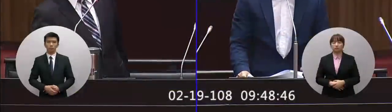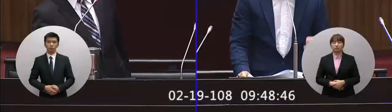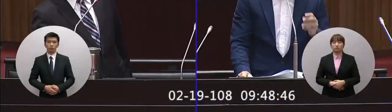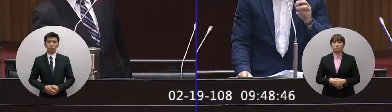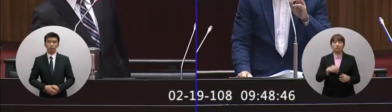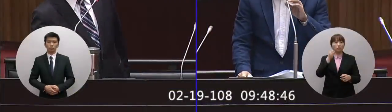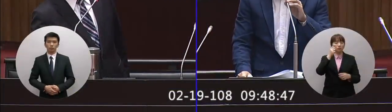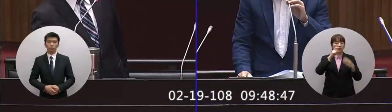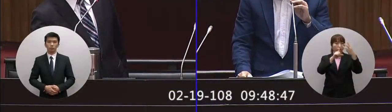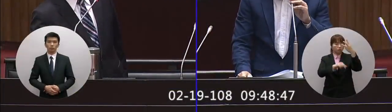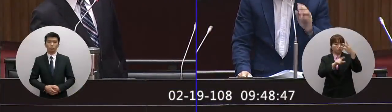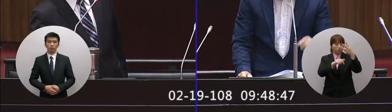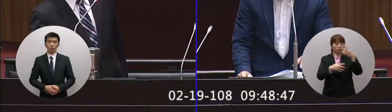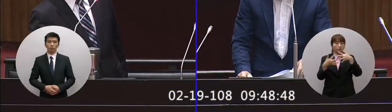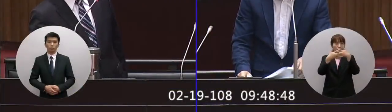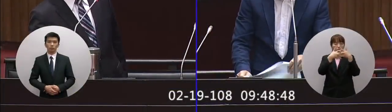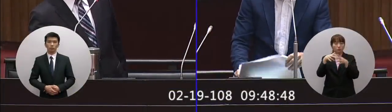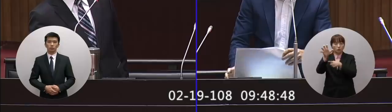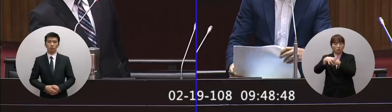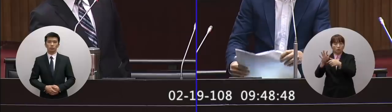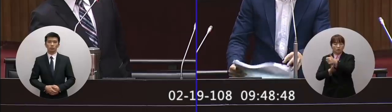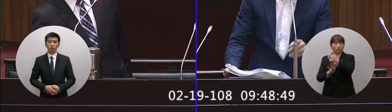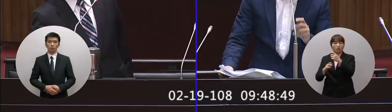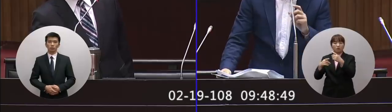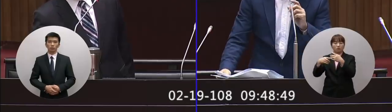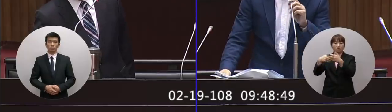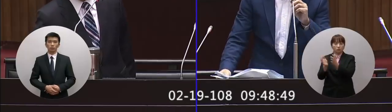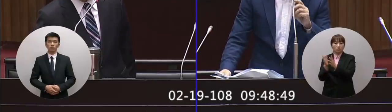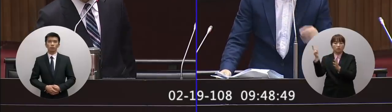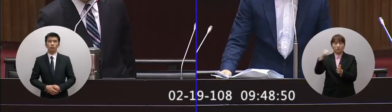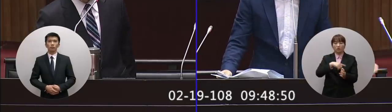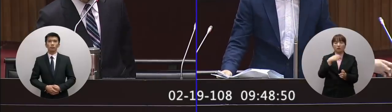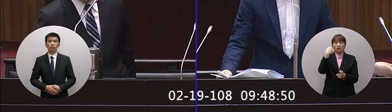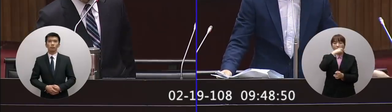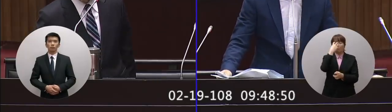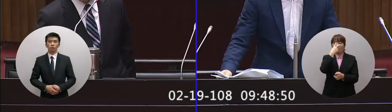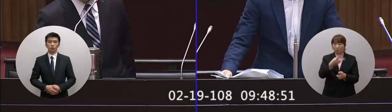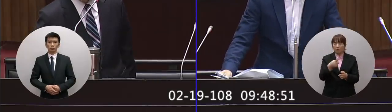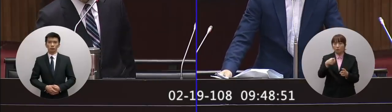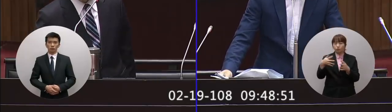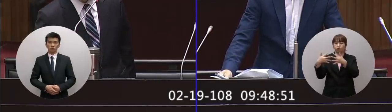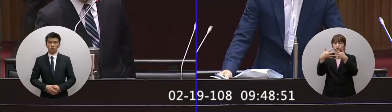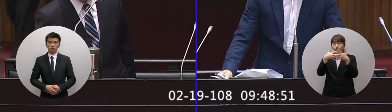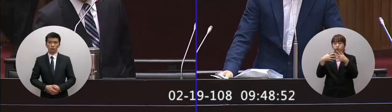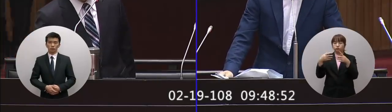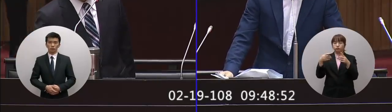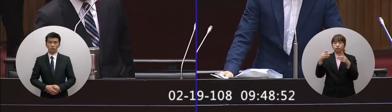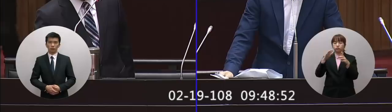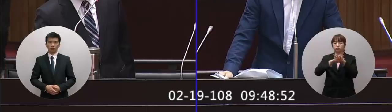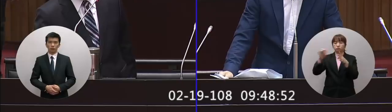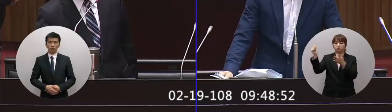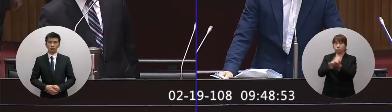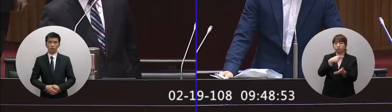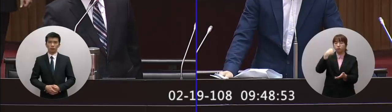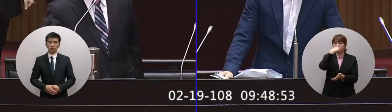我们三月的时候，美国农业部要访台，也会在谈美牛是不是进一步美猪开放的问